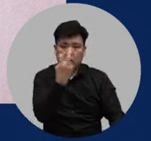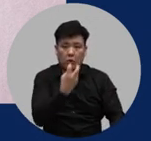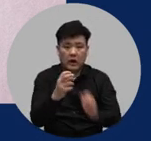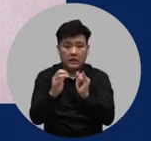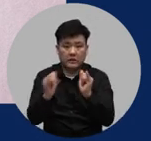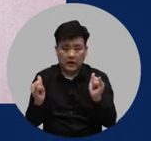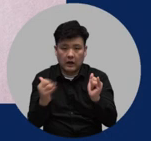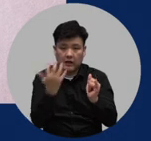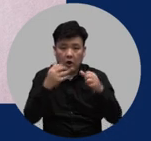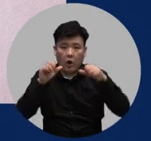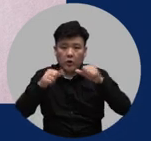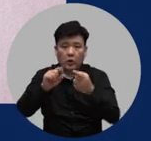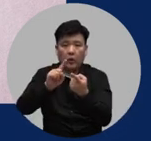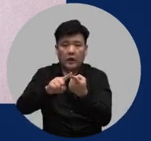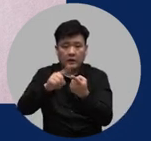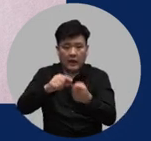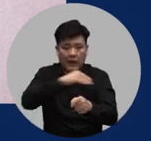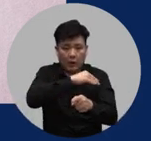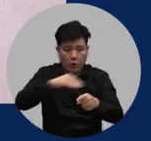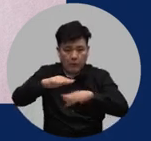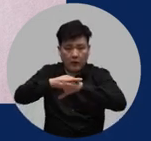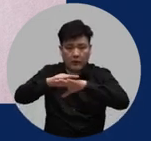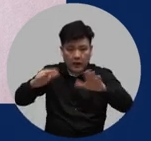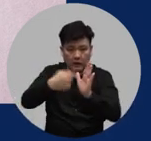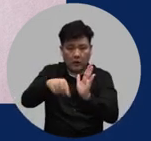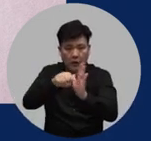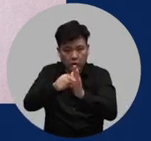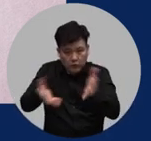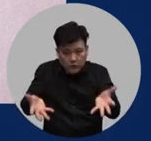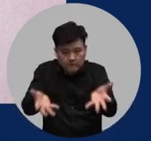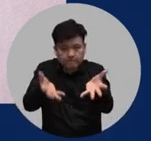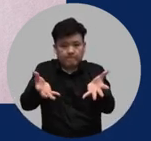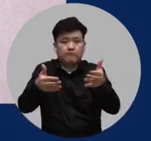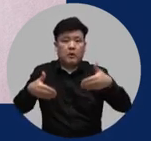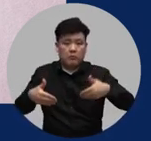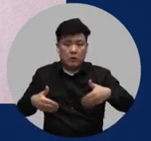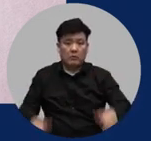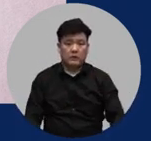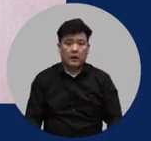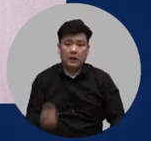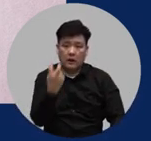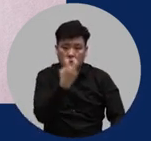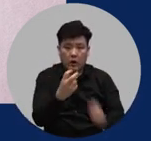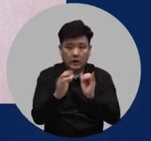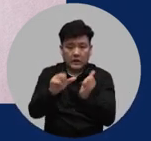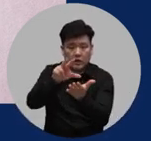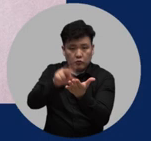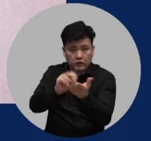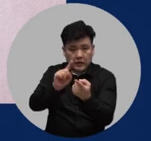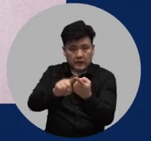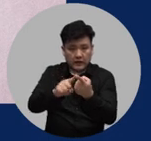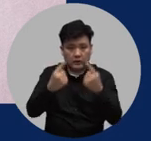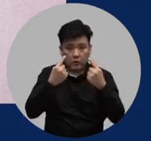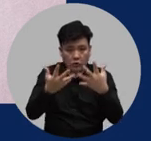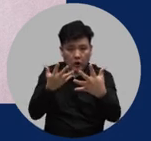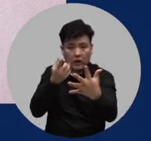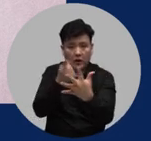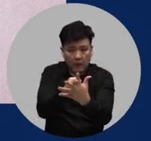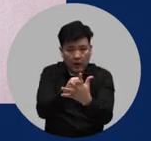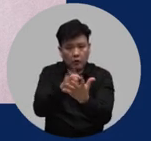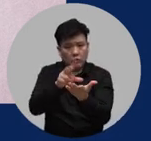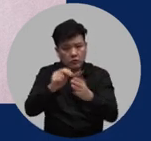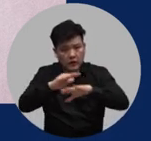관리자가 성희롱에 대해 올바른 대처를 하도록 장려하는 것이 필요합니다. 관리자는 문제에 대해 정확하게